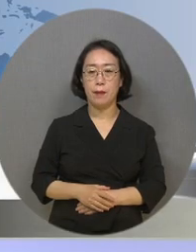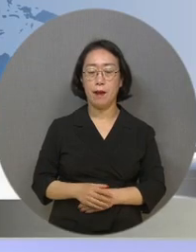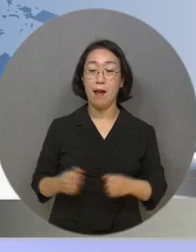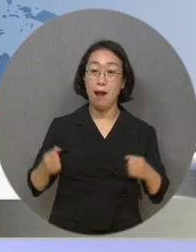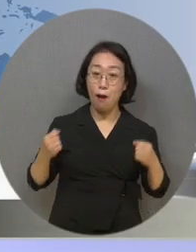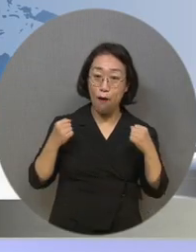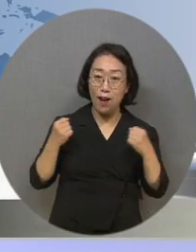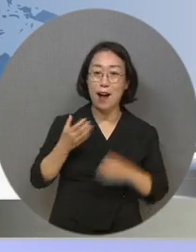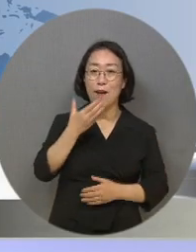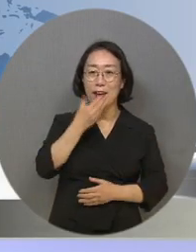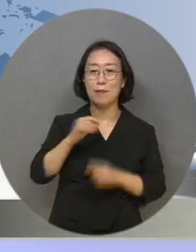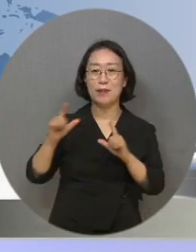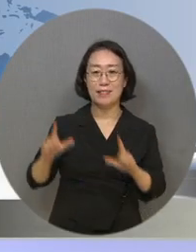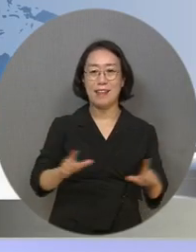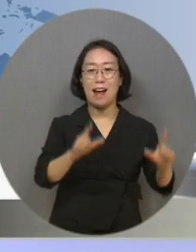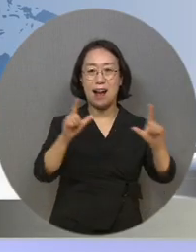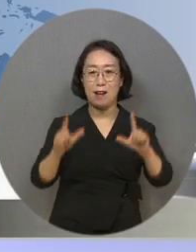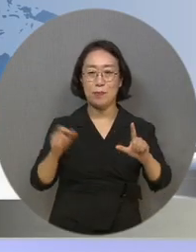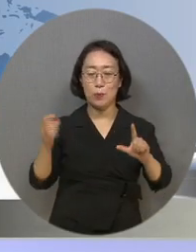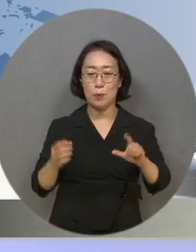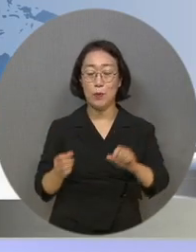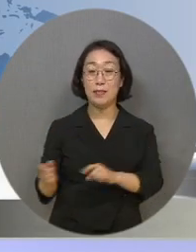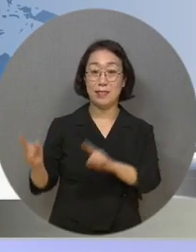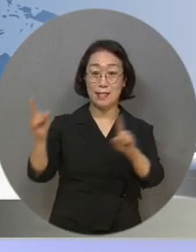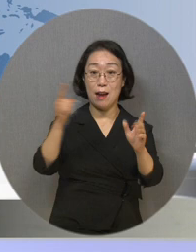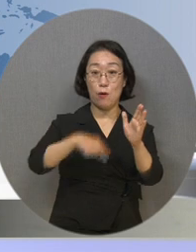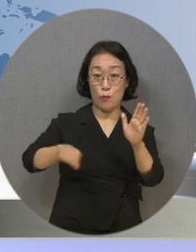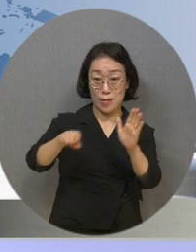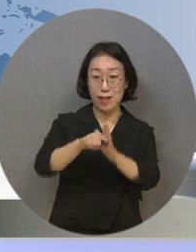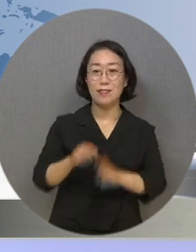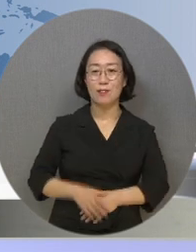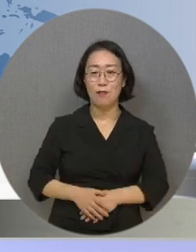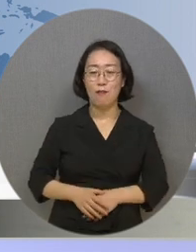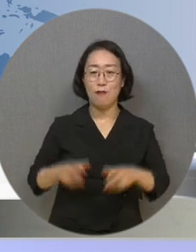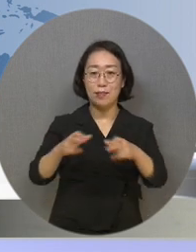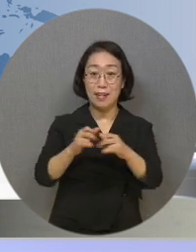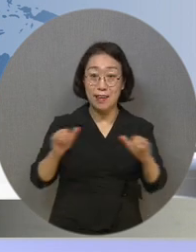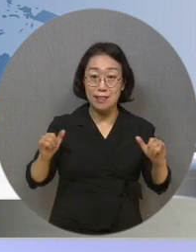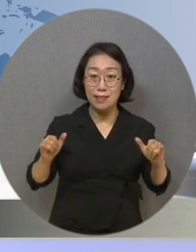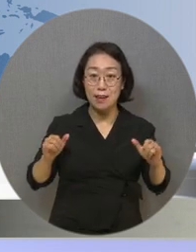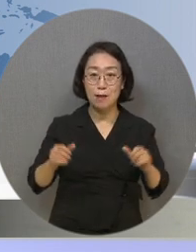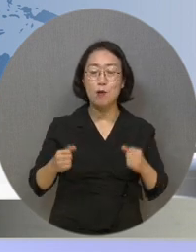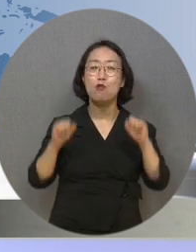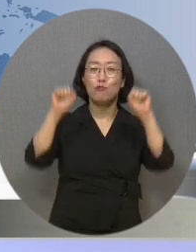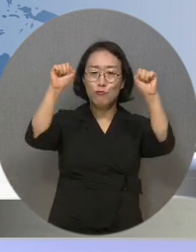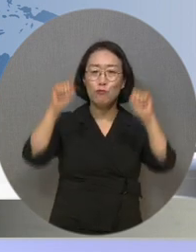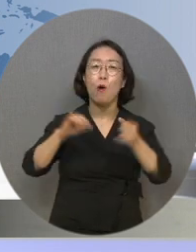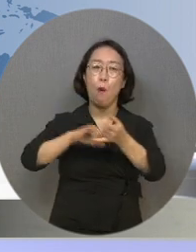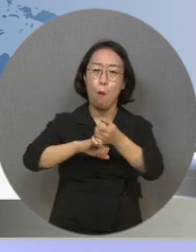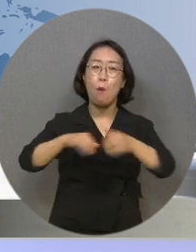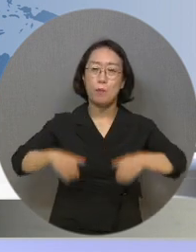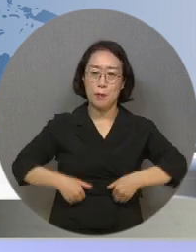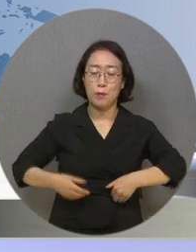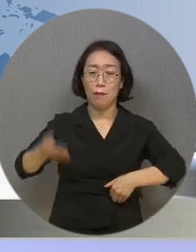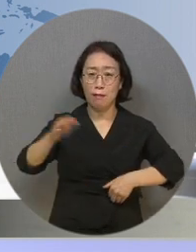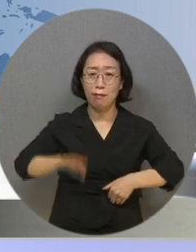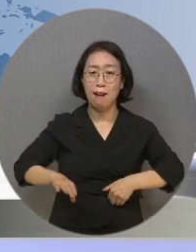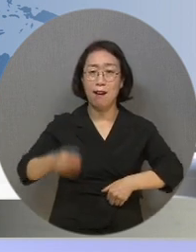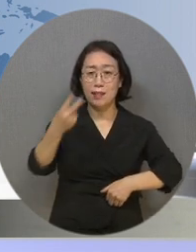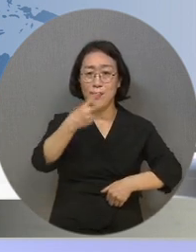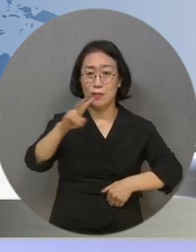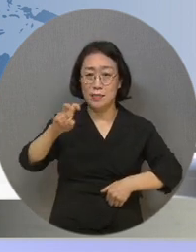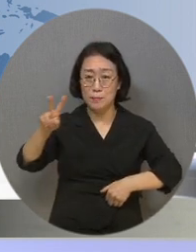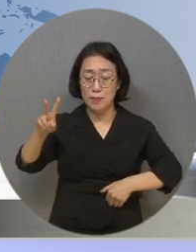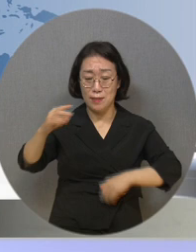건강하고 행복한 삶을 위해 또 재활치료를 위해 장애인들에게 운동은 꼭 필요합니다. 하지만 2022년